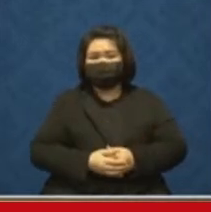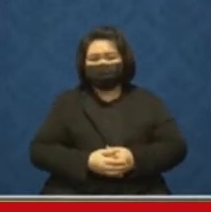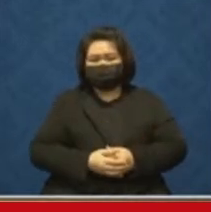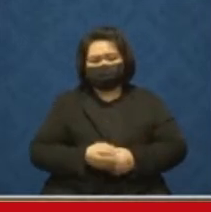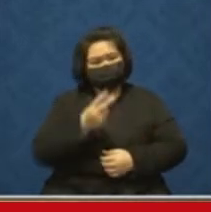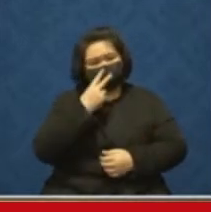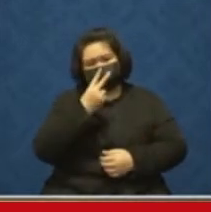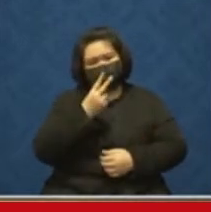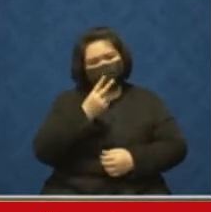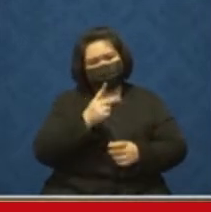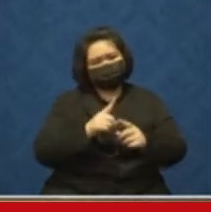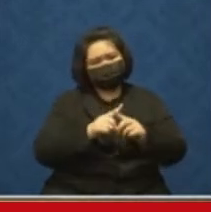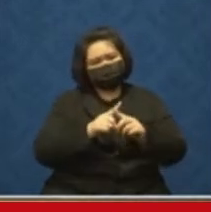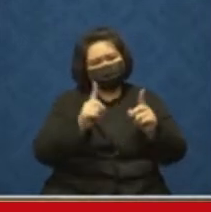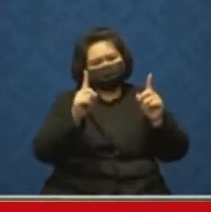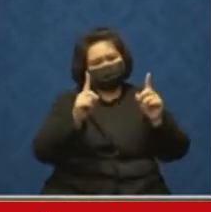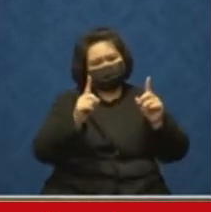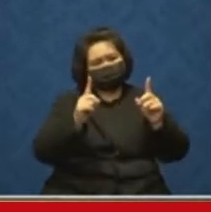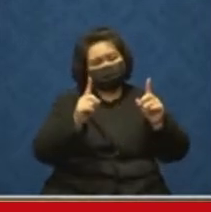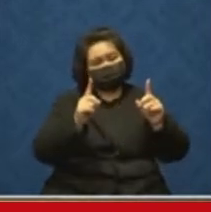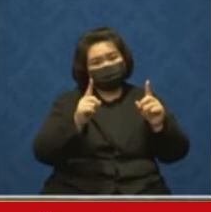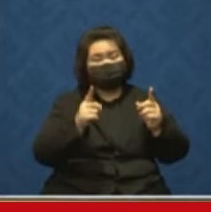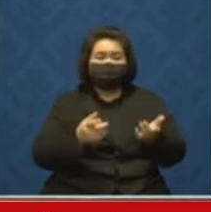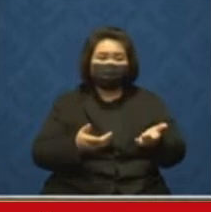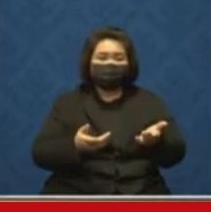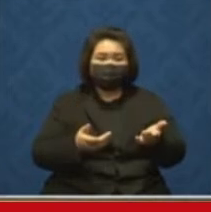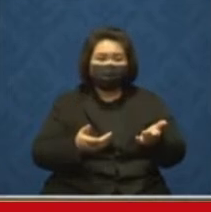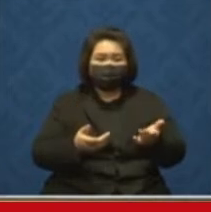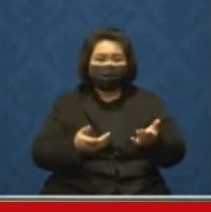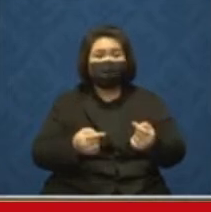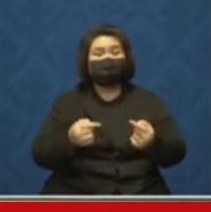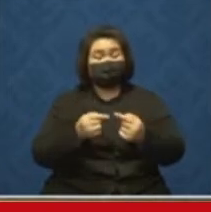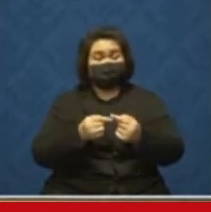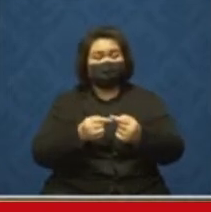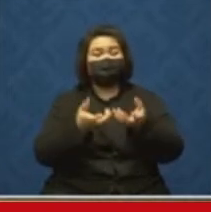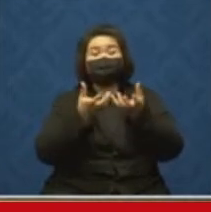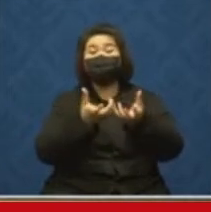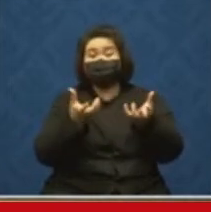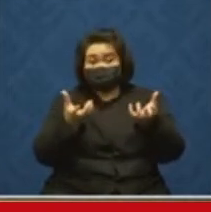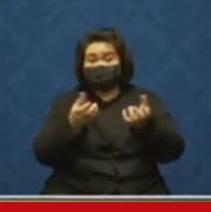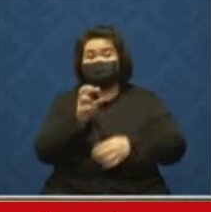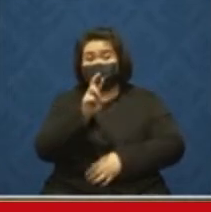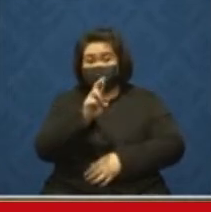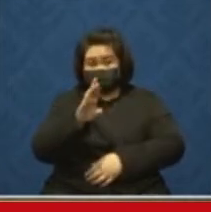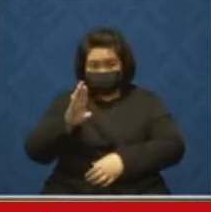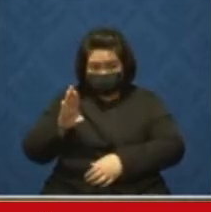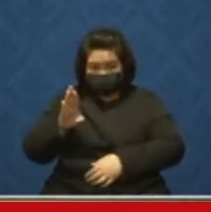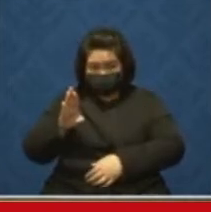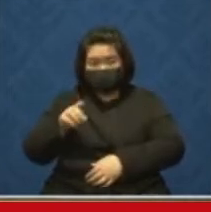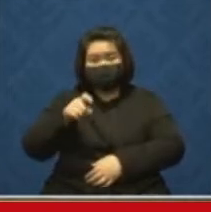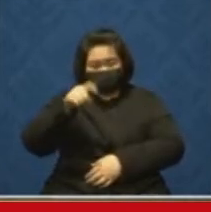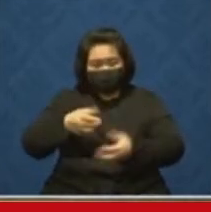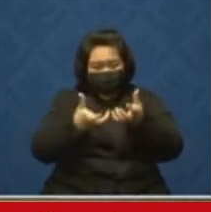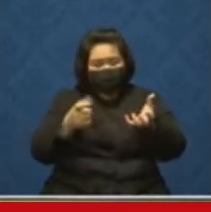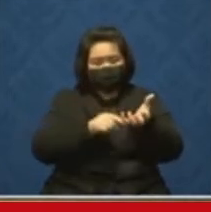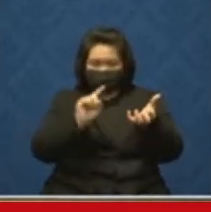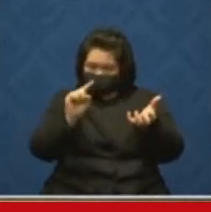ที่แปลกประหลาครัแปลกประหลาดยังไครับระเบีพัสดุปกติแล้วจะต้องเป็ของให